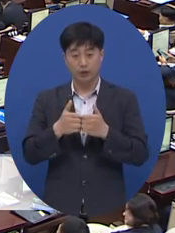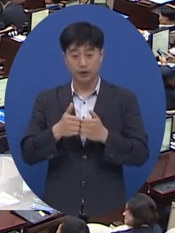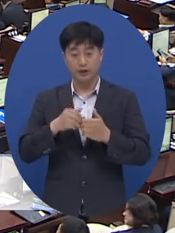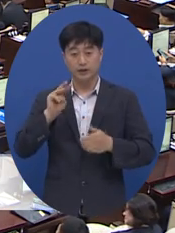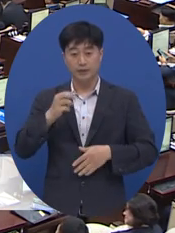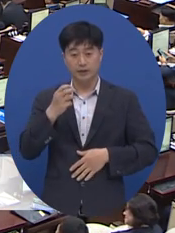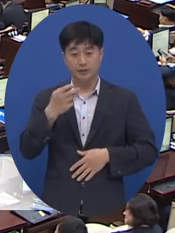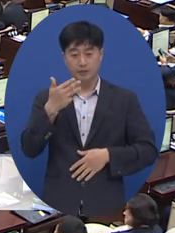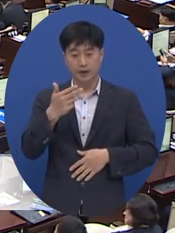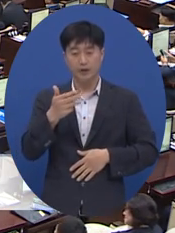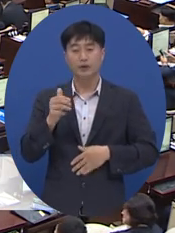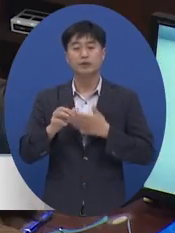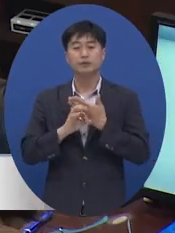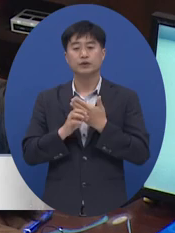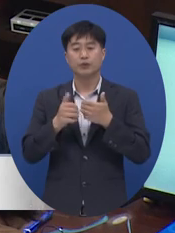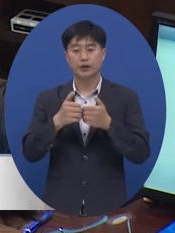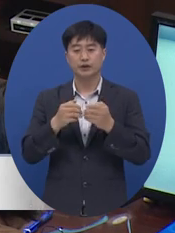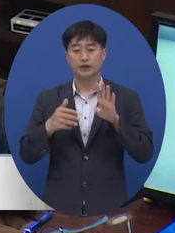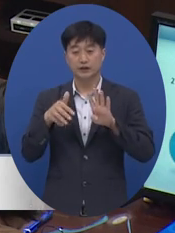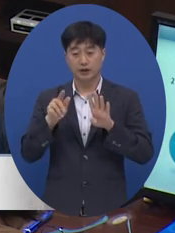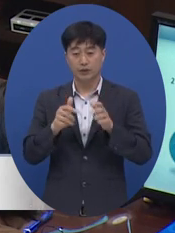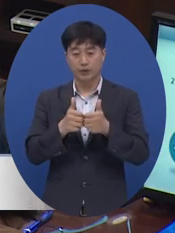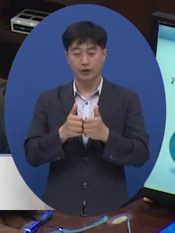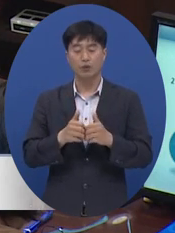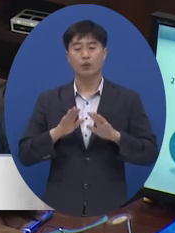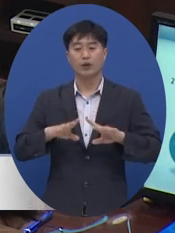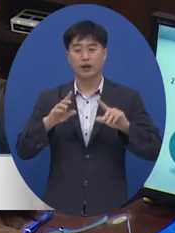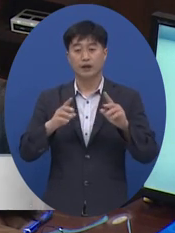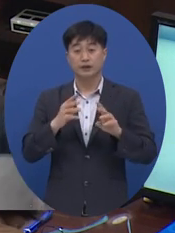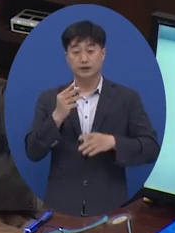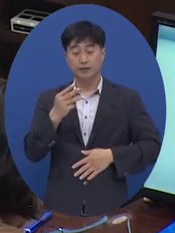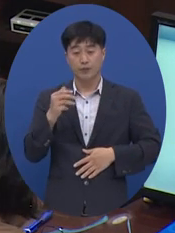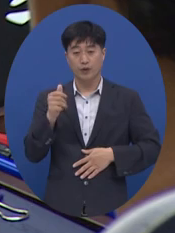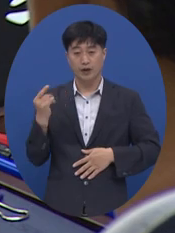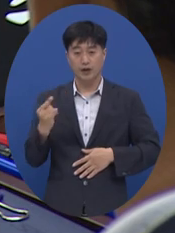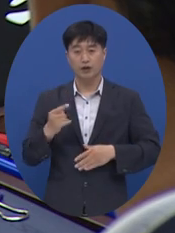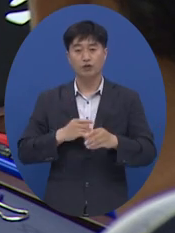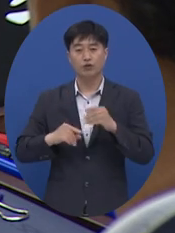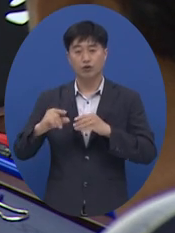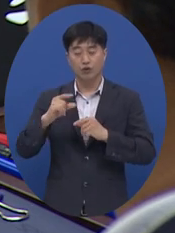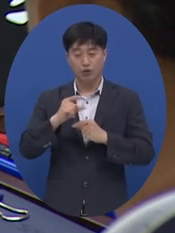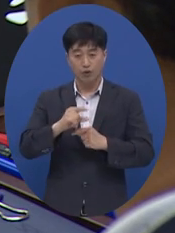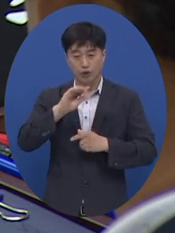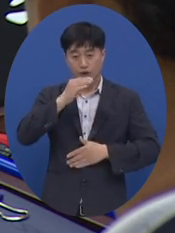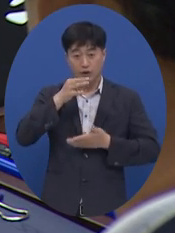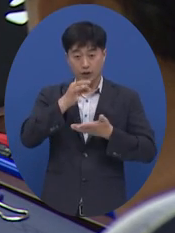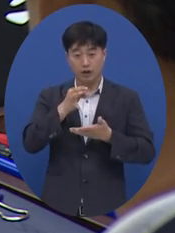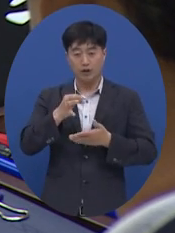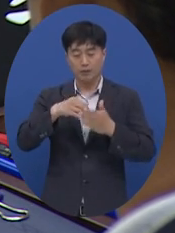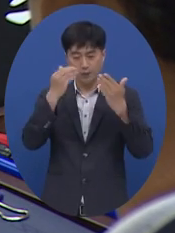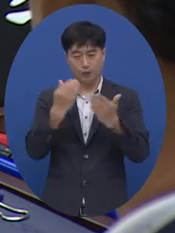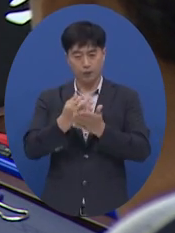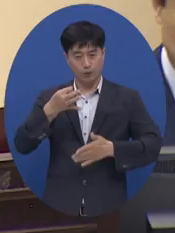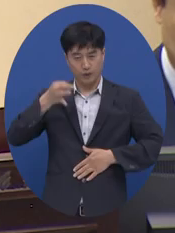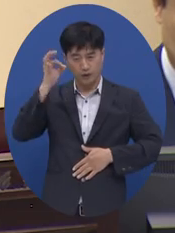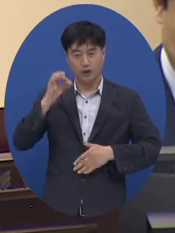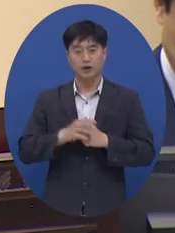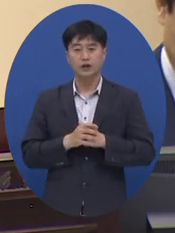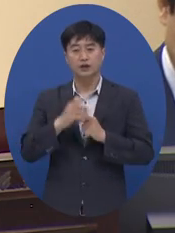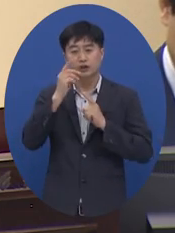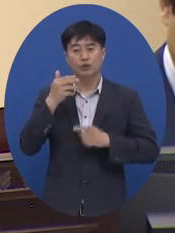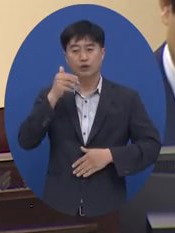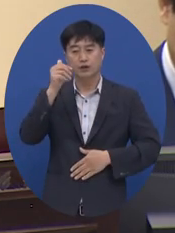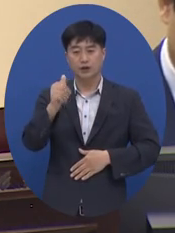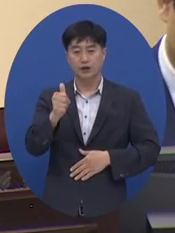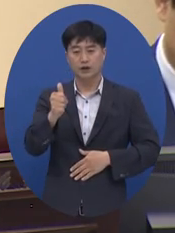경기도의회 제338회 임시회 4차 본회의에선 올해 제3회 추가 경정 예산안이 만장일치로 의결됐습니다.